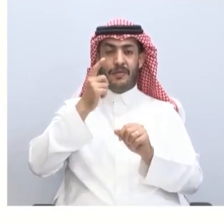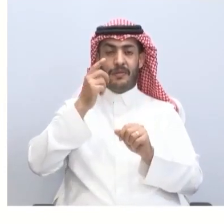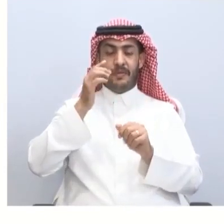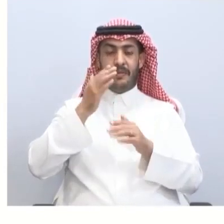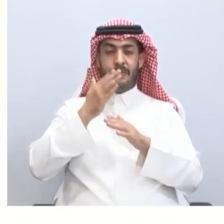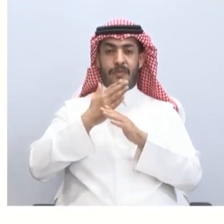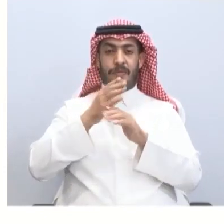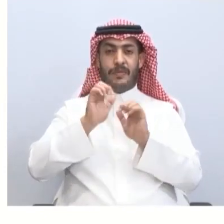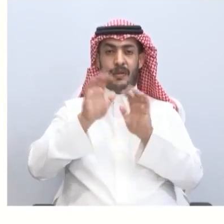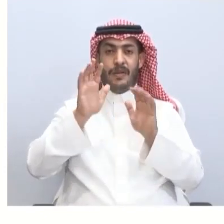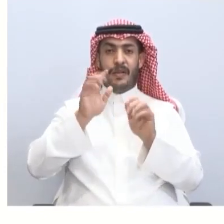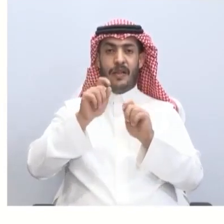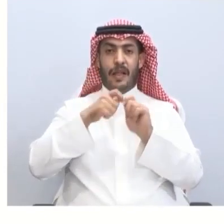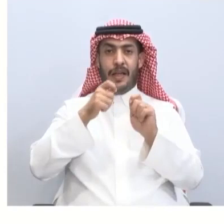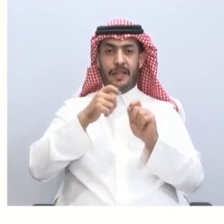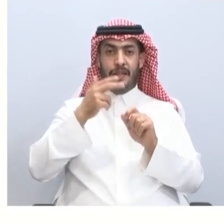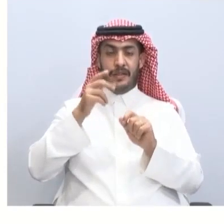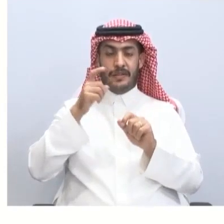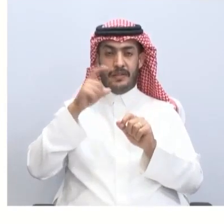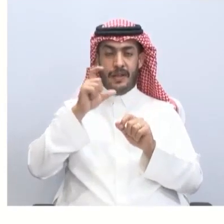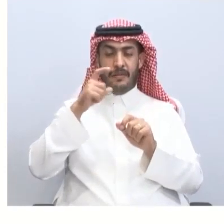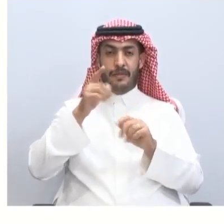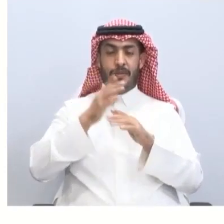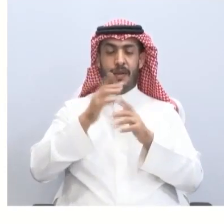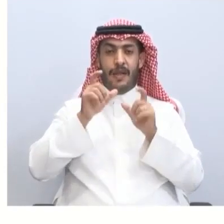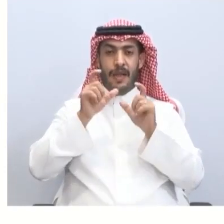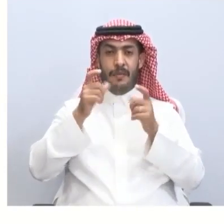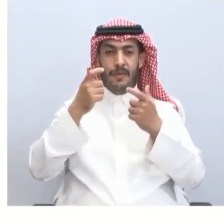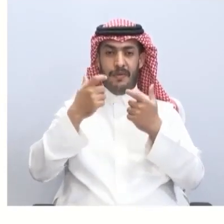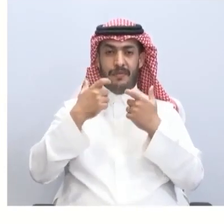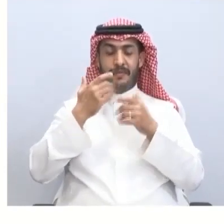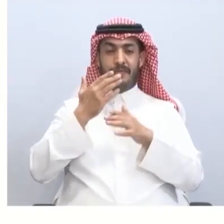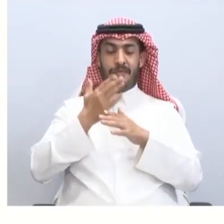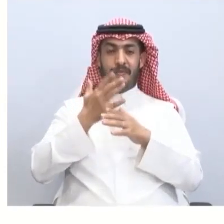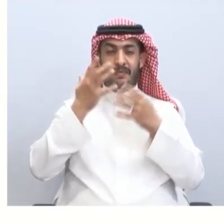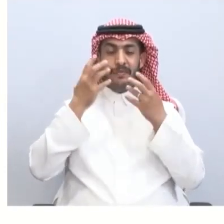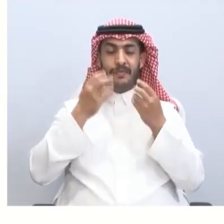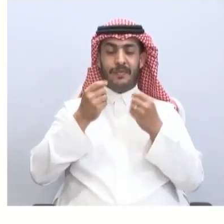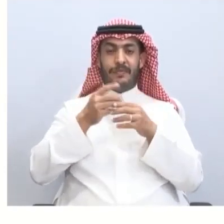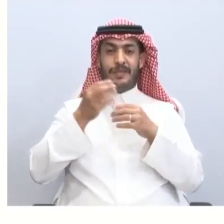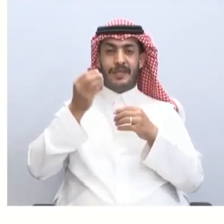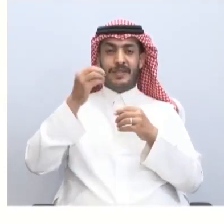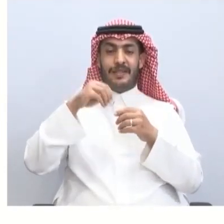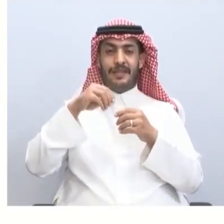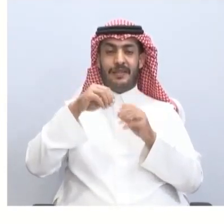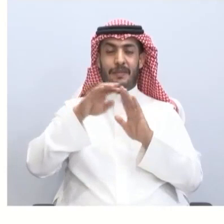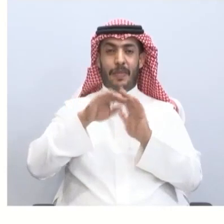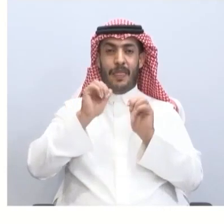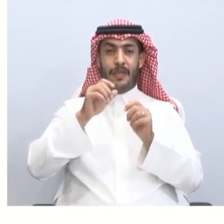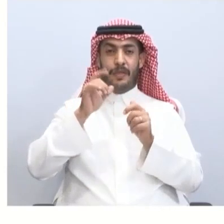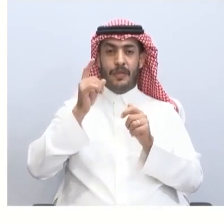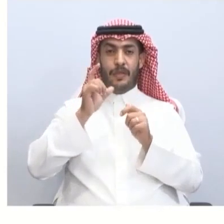منها نشر العقيده الصافيه منها بسط الامن والامان منها زياده لهيبه